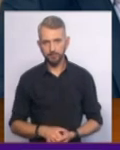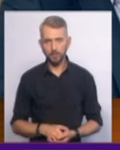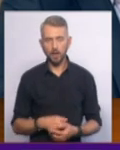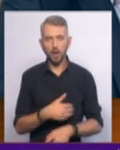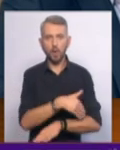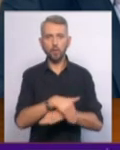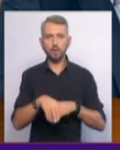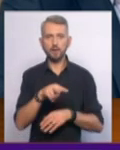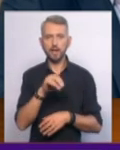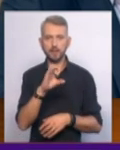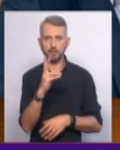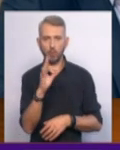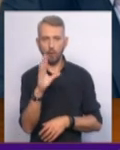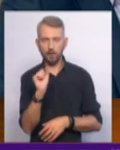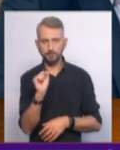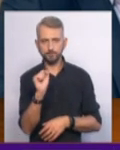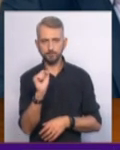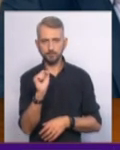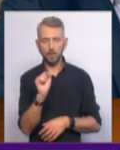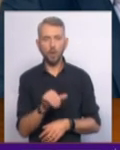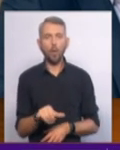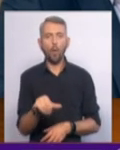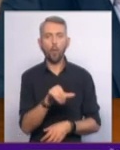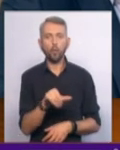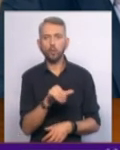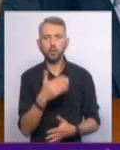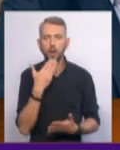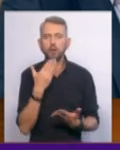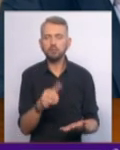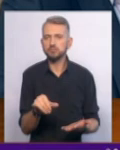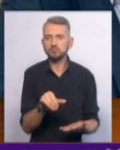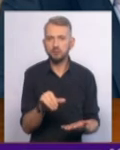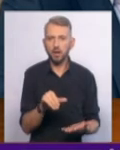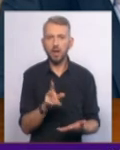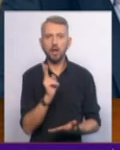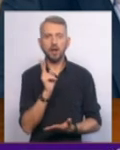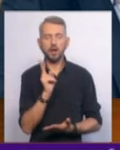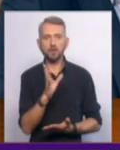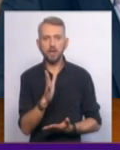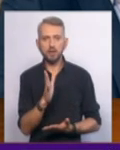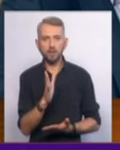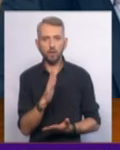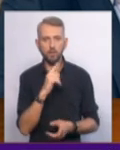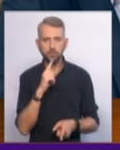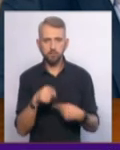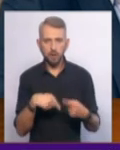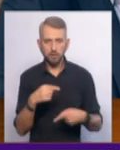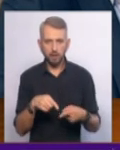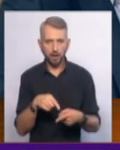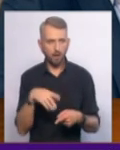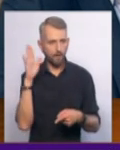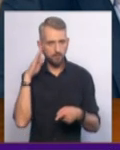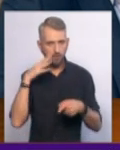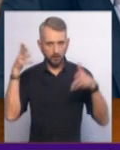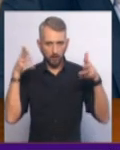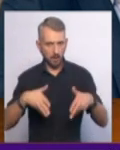вулиці Лісково. Куди обратитися? Квартиру постійно